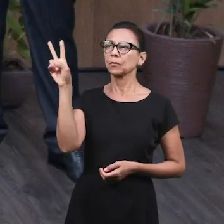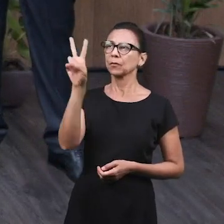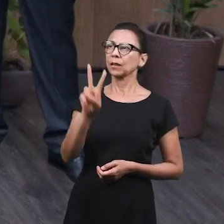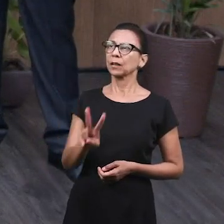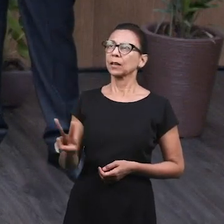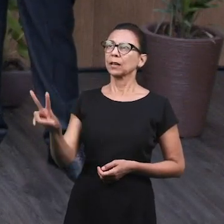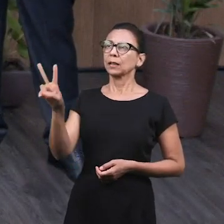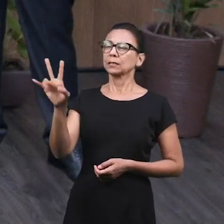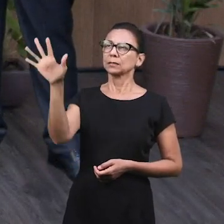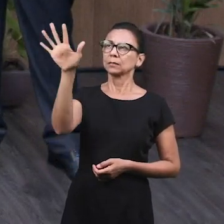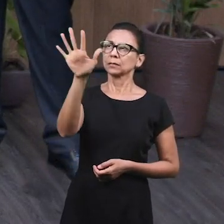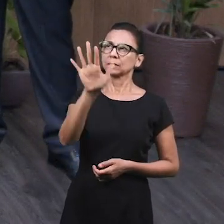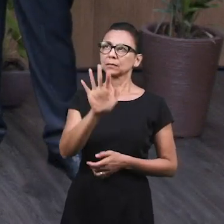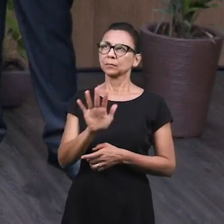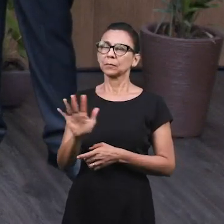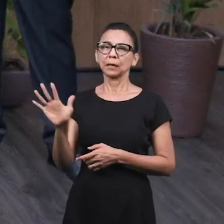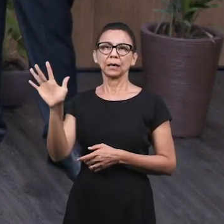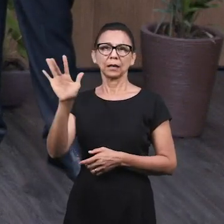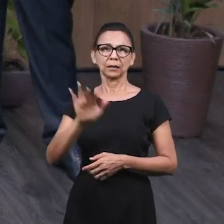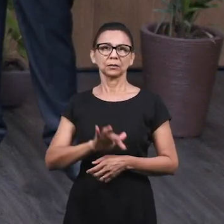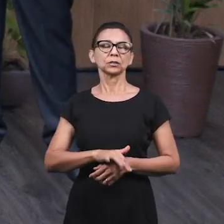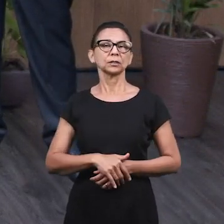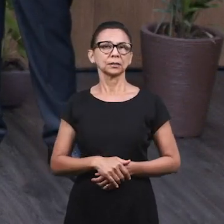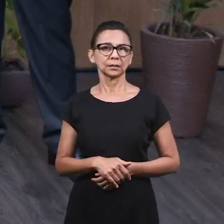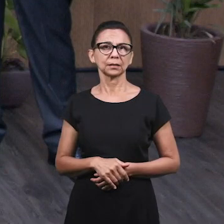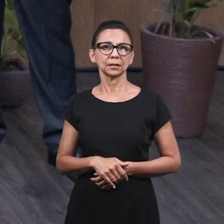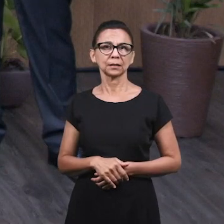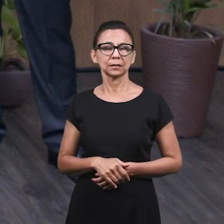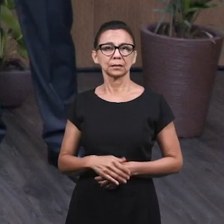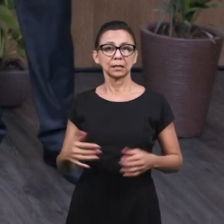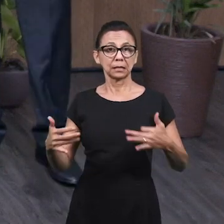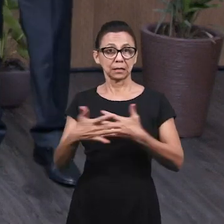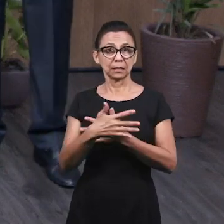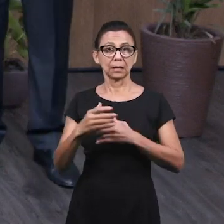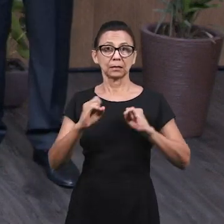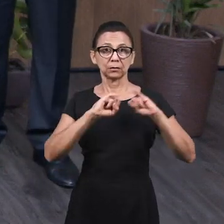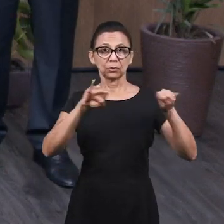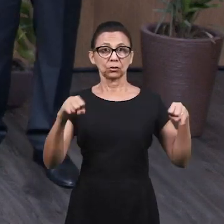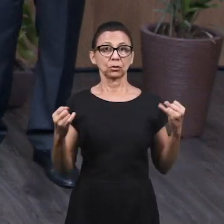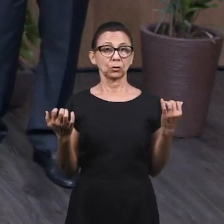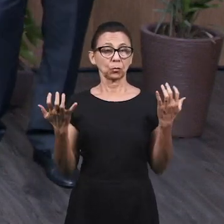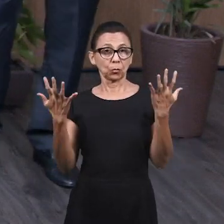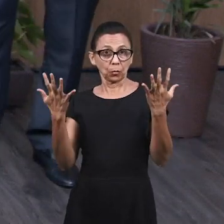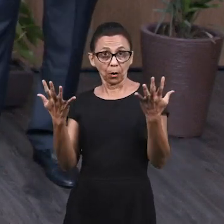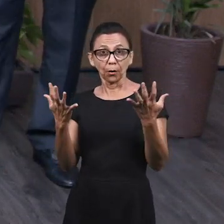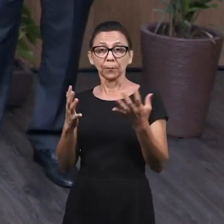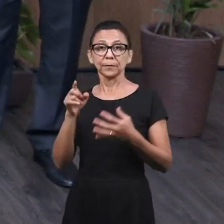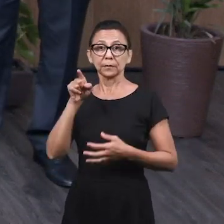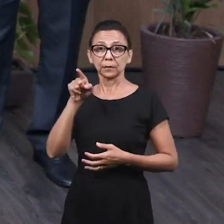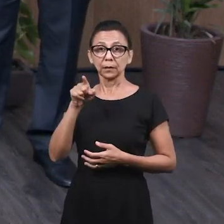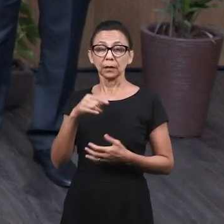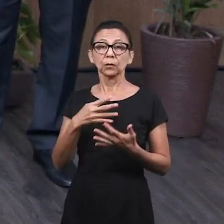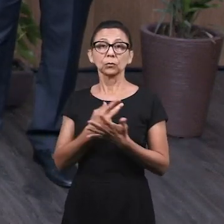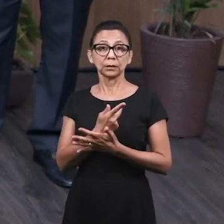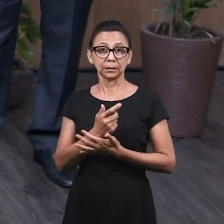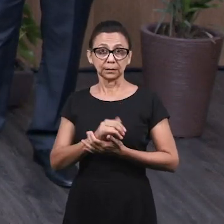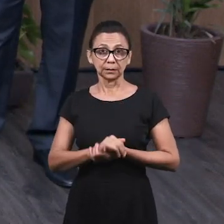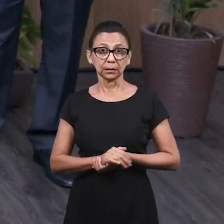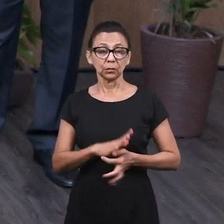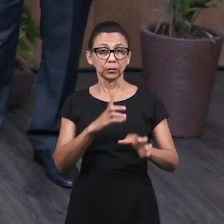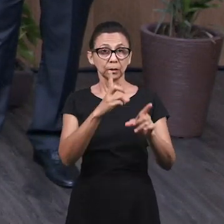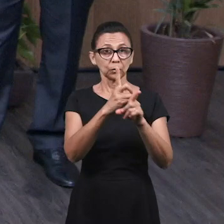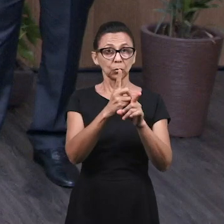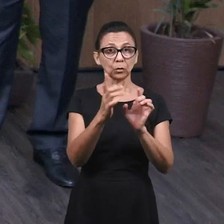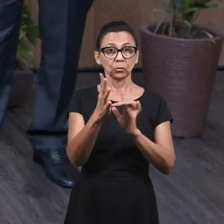ville de Jéricho, A cidade de Jericó, nous allons nous rappeler que, lembrar en plus de la rencontre du Seigneur Jésus avec Zachée,